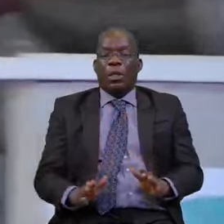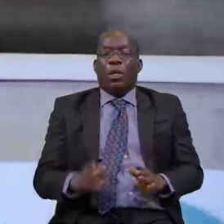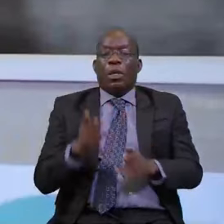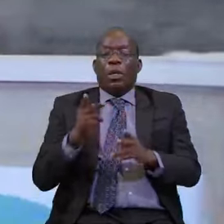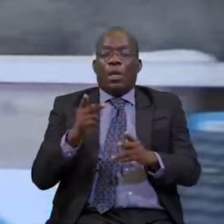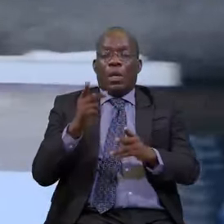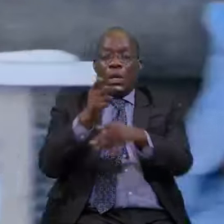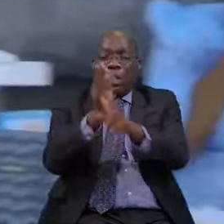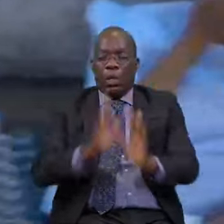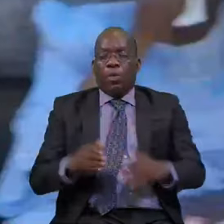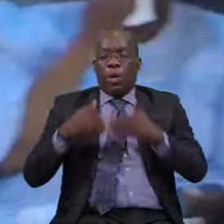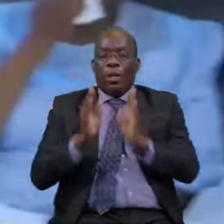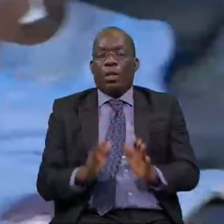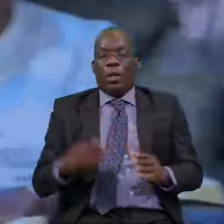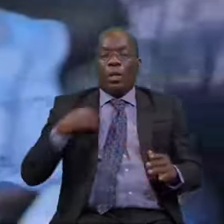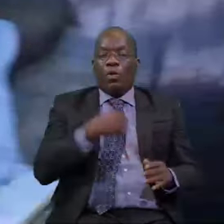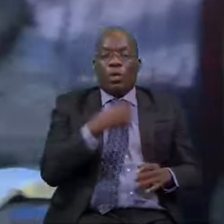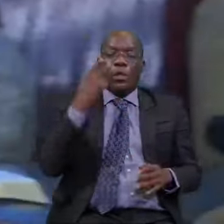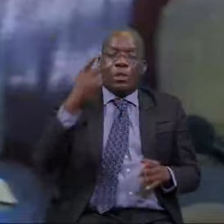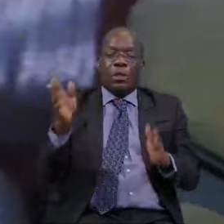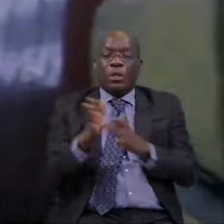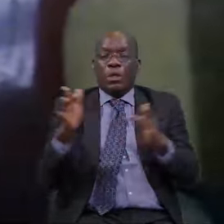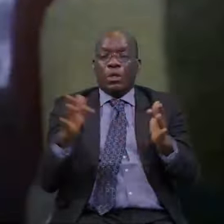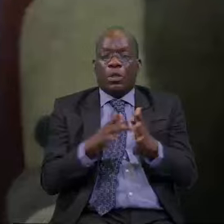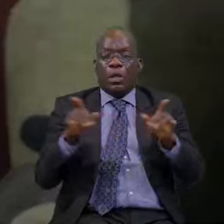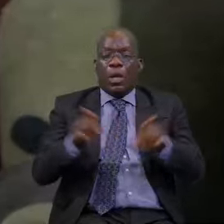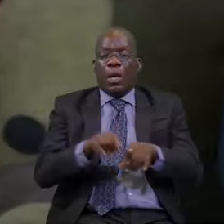le dirigeant berger, nous voyons Jésus comme